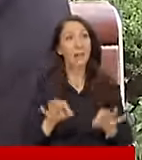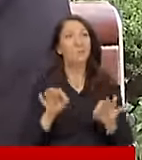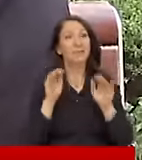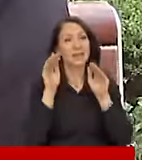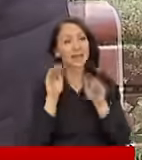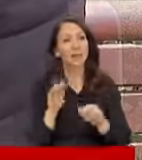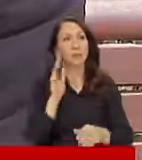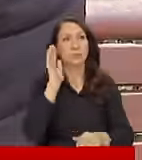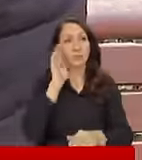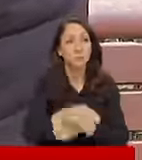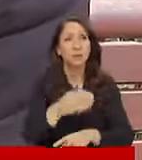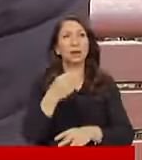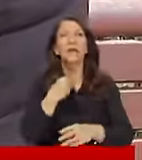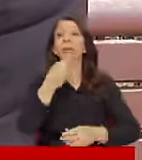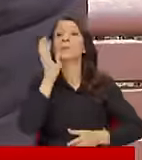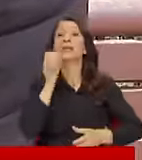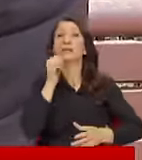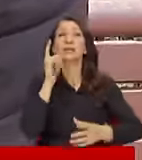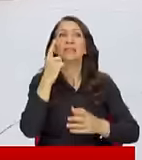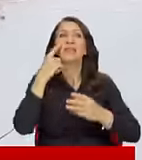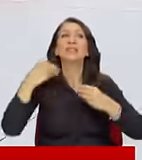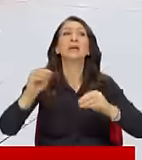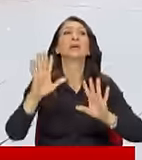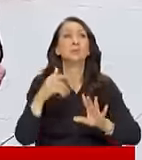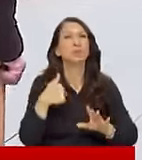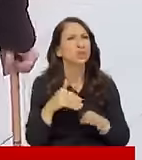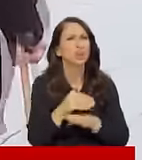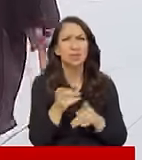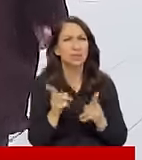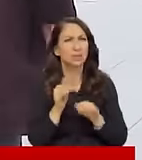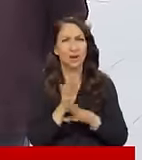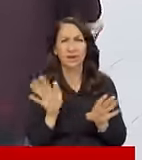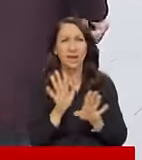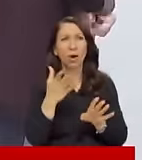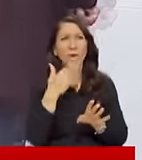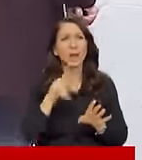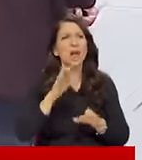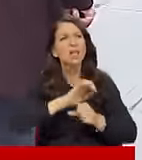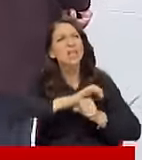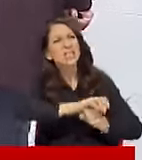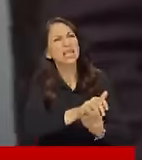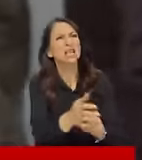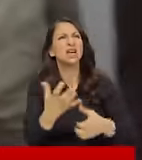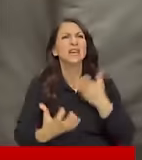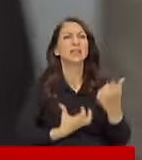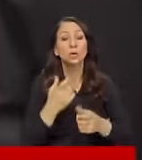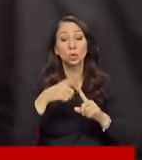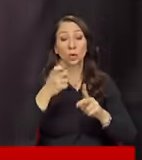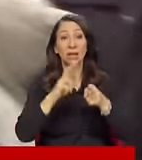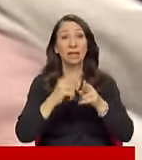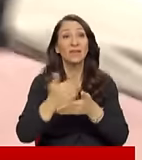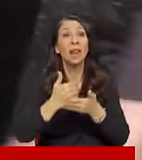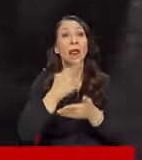destekledik, aldandık. Yemedik, içmedik, devleti satmadık. Bu yaşantı yaşantı değil. Bu emeklilere büyük bir ızdırap. TÜİK verilerine